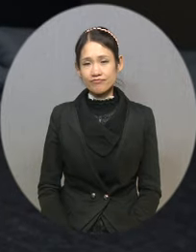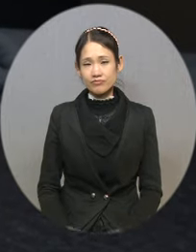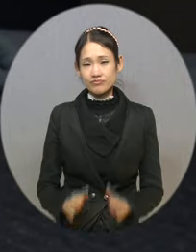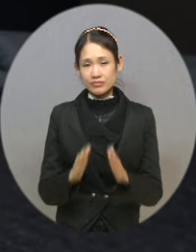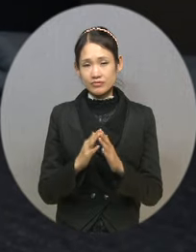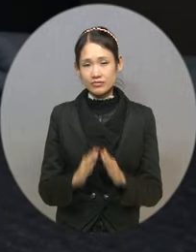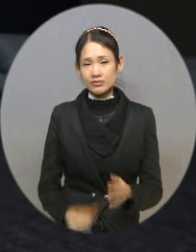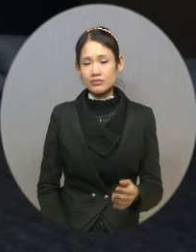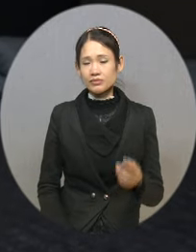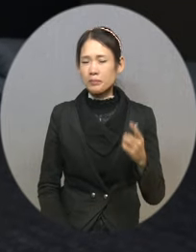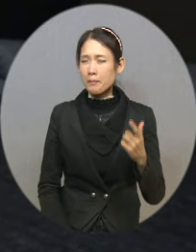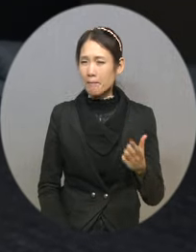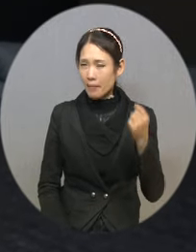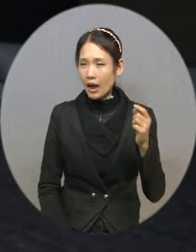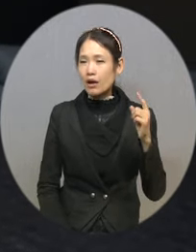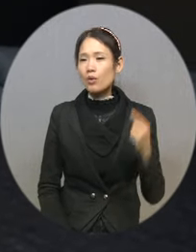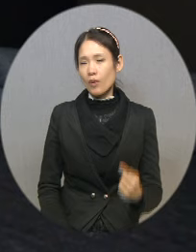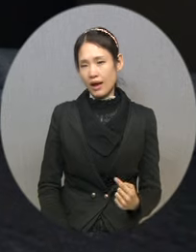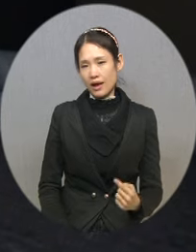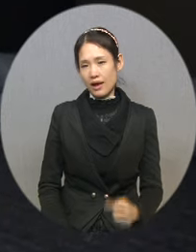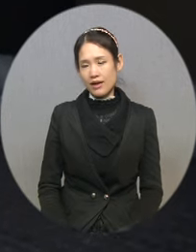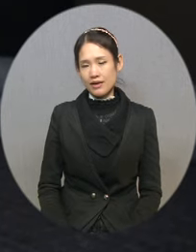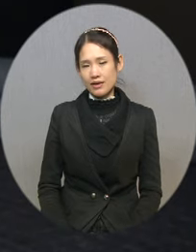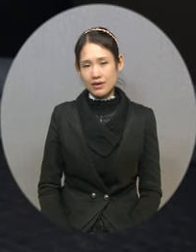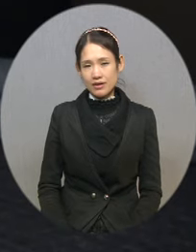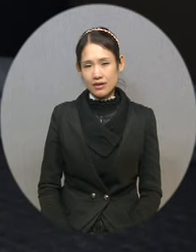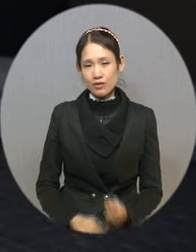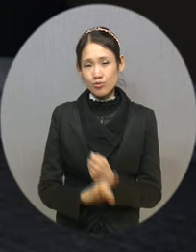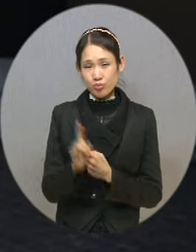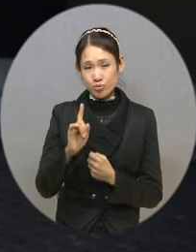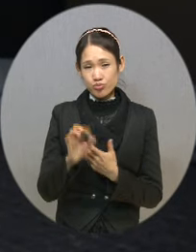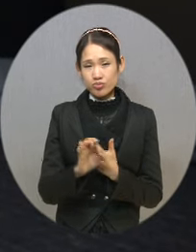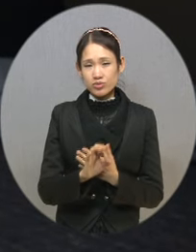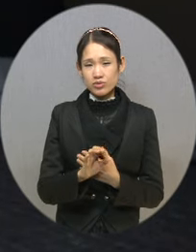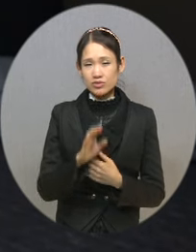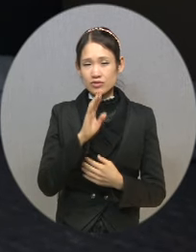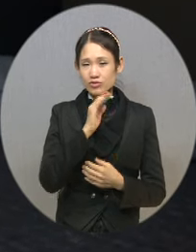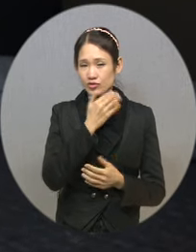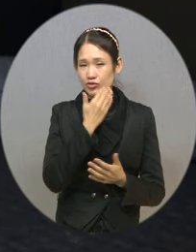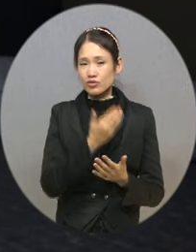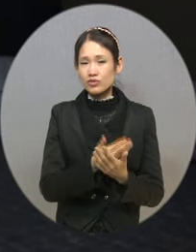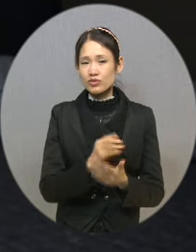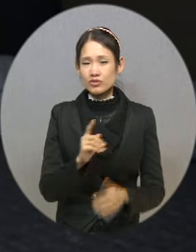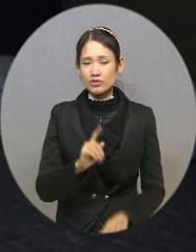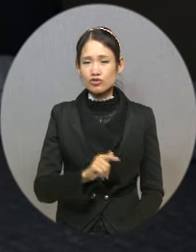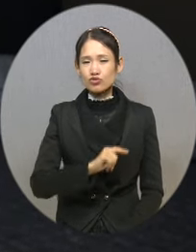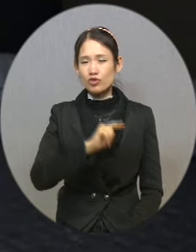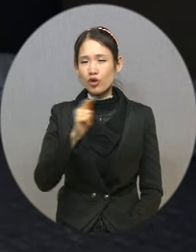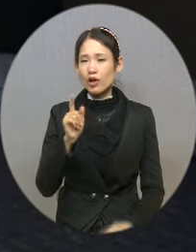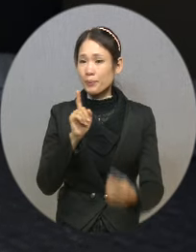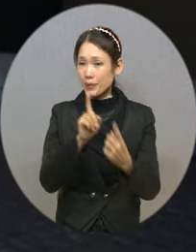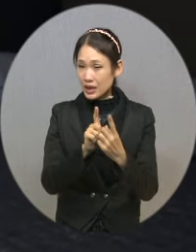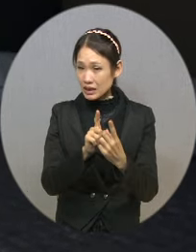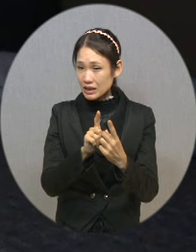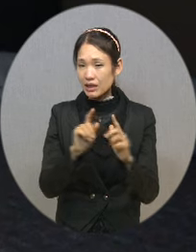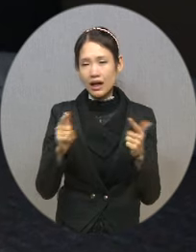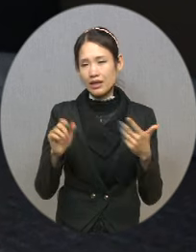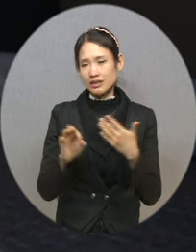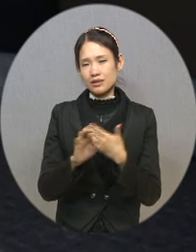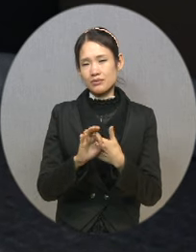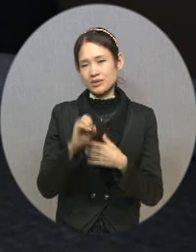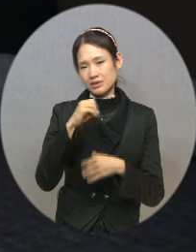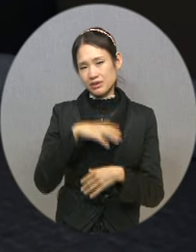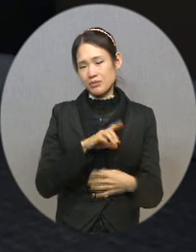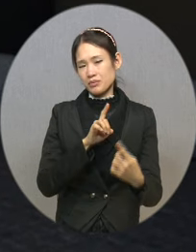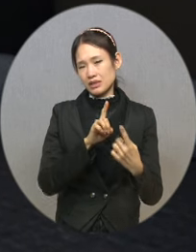바로 오는 편이에요. 왜냐하면 정말 중요한 어떤 저녁 미팅이 아니면 만남에 대한